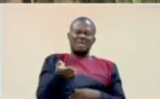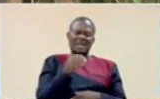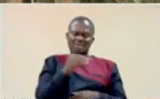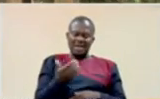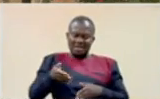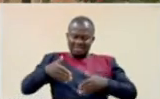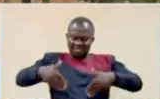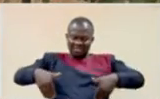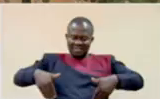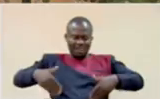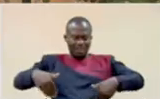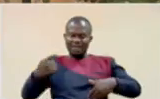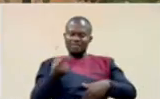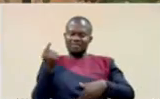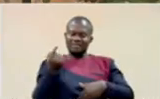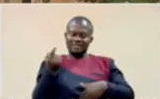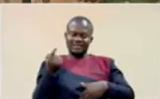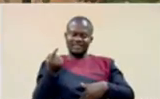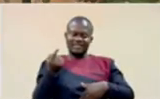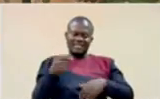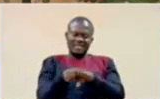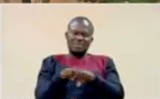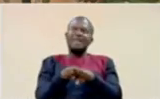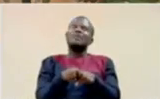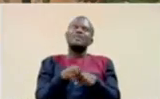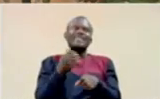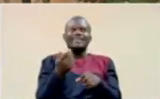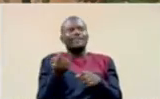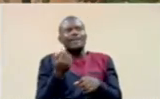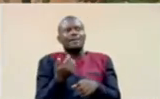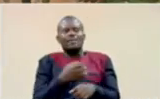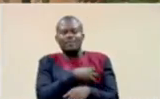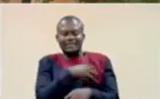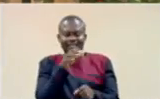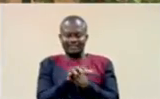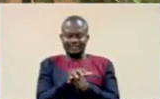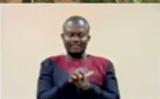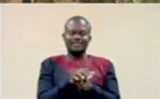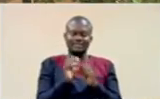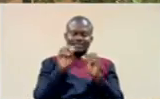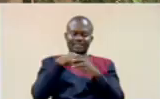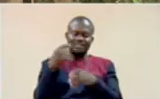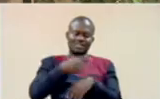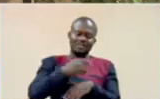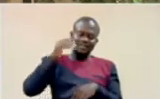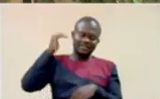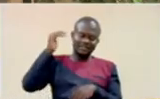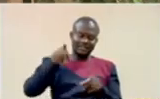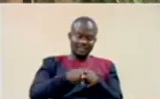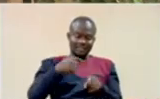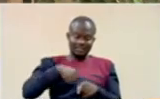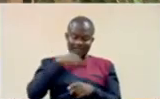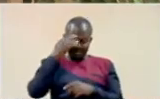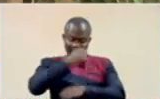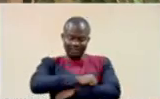ipantaro n'inkweto ntawe wabaga zifite kereka abana bo mu bakire cyane wahoga ufite ipantaro ikabutura yo kujyana mu munsi mukuru nkanjye kubera ko